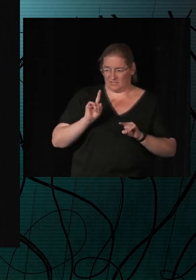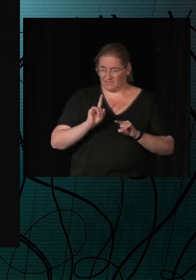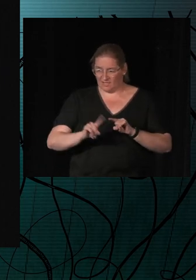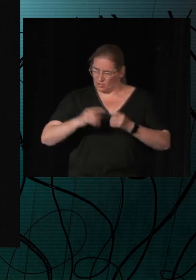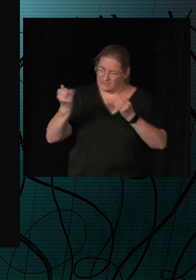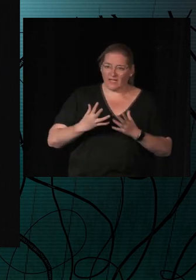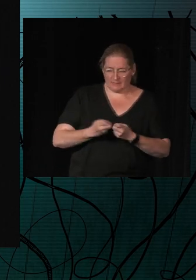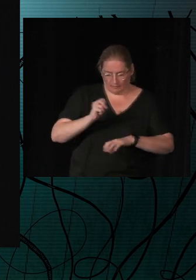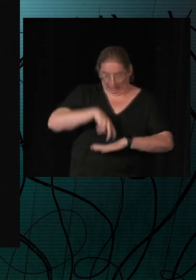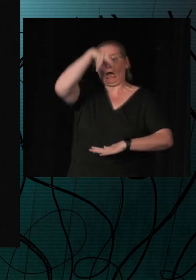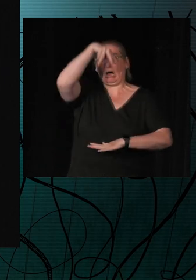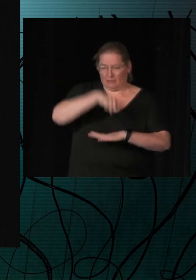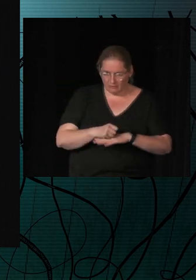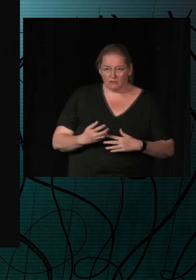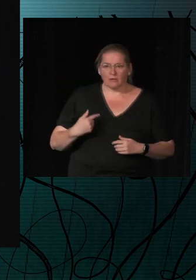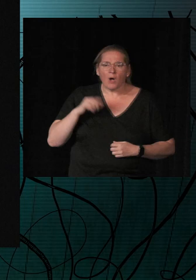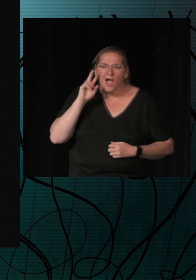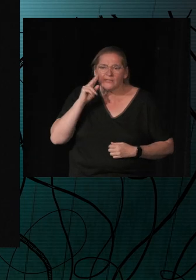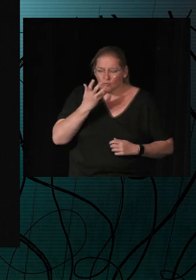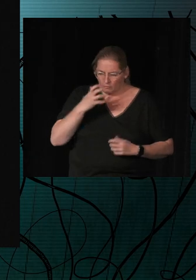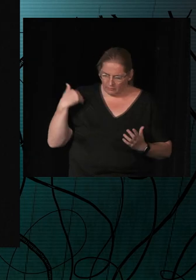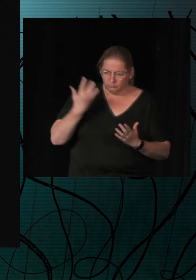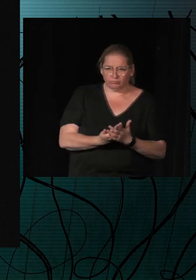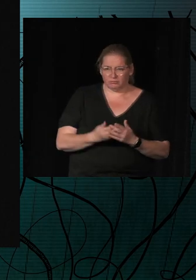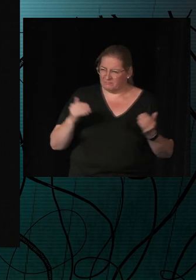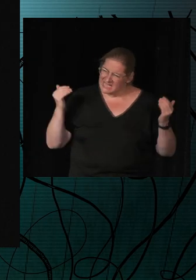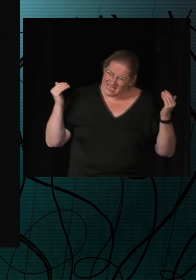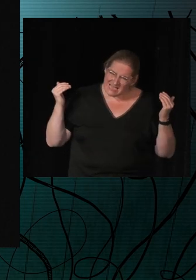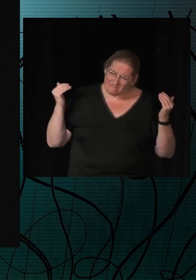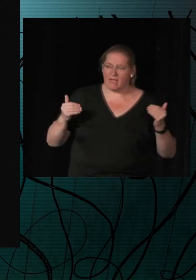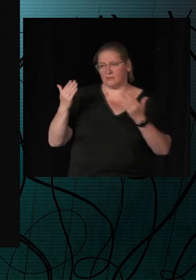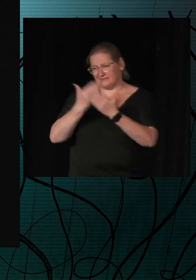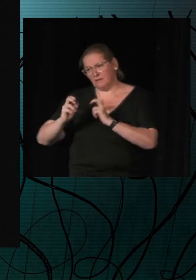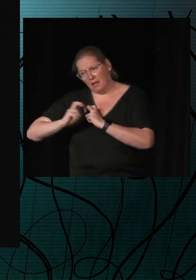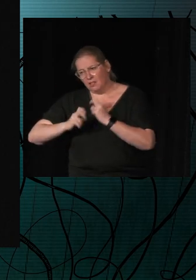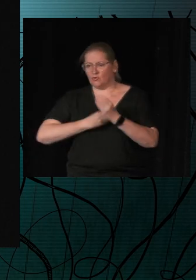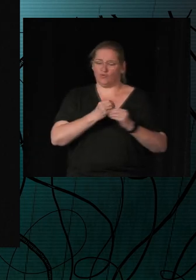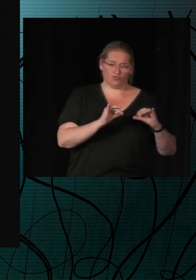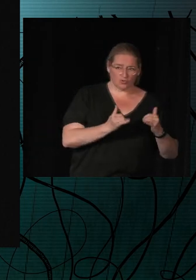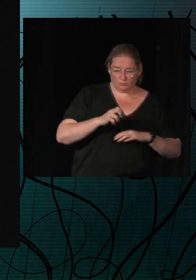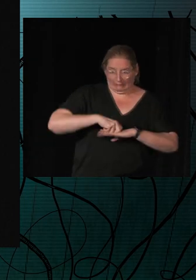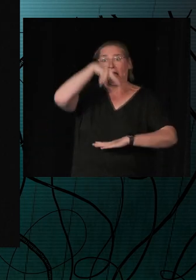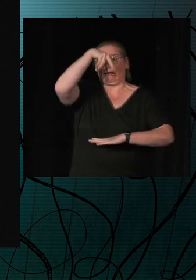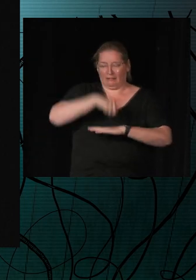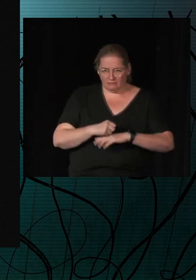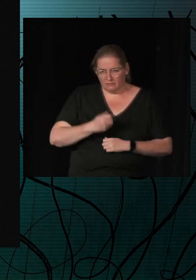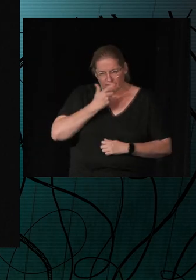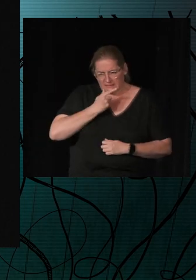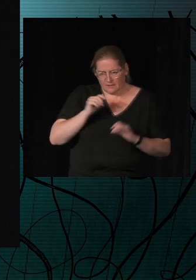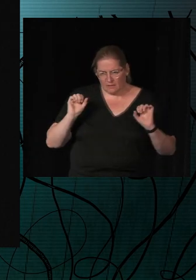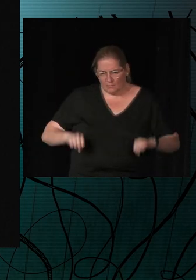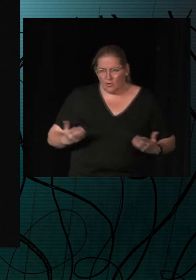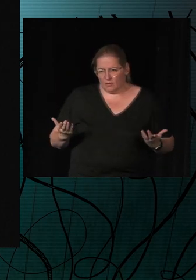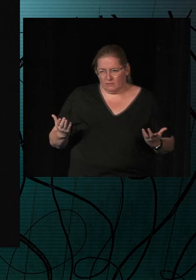qui est jum SC et cetera malgré mon expérience de l'horreur que ce soit dans le jeu vidéo ou dans le cinéma j suis je suis encore très très bon